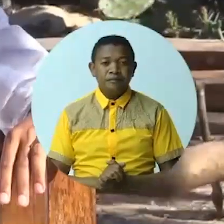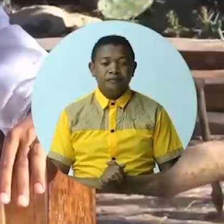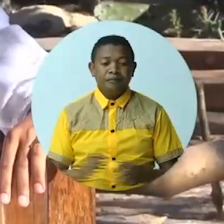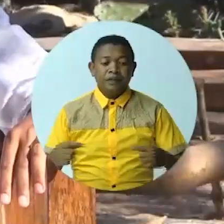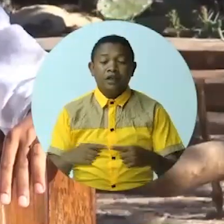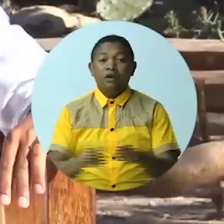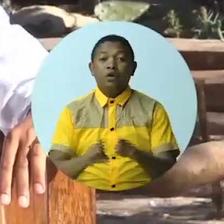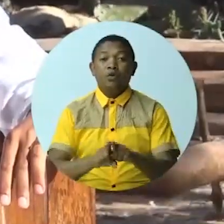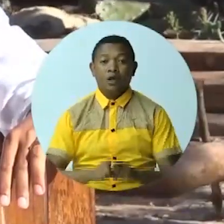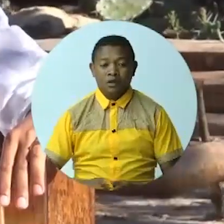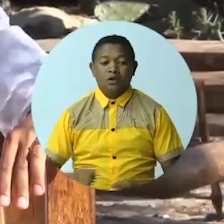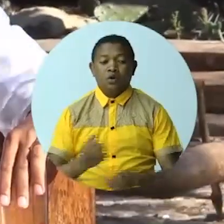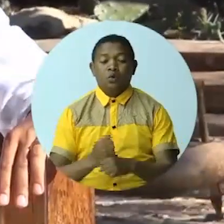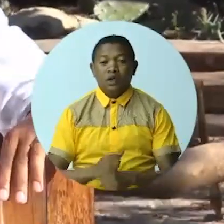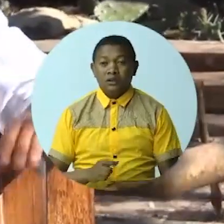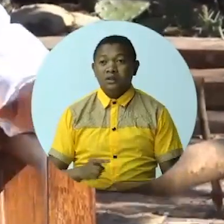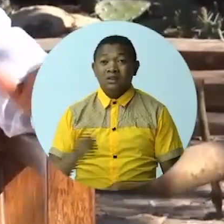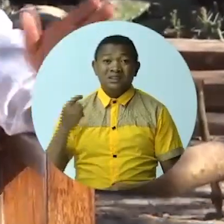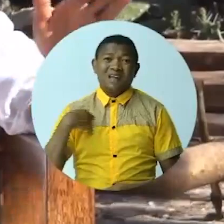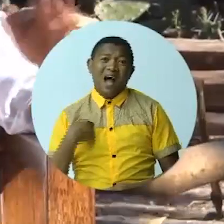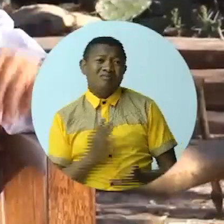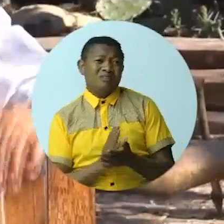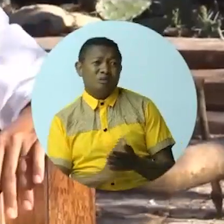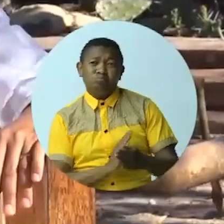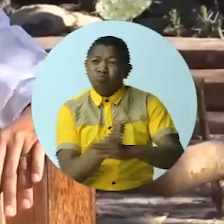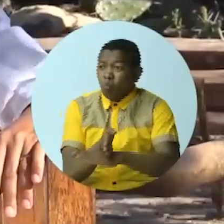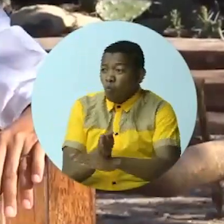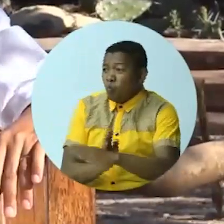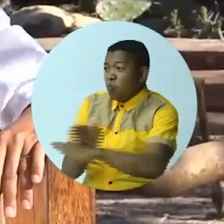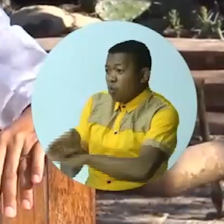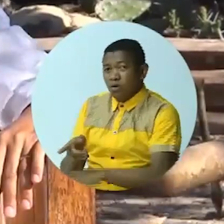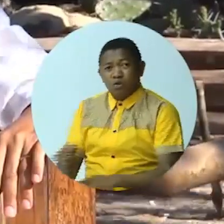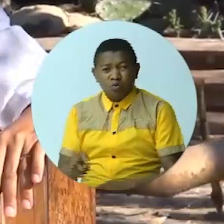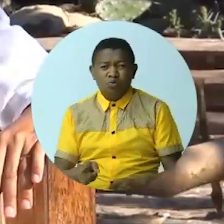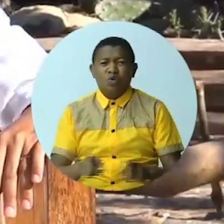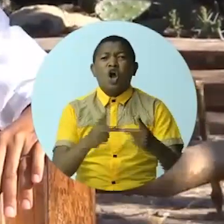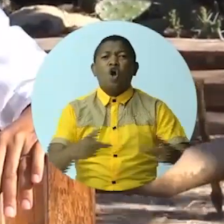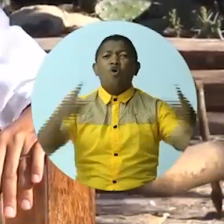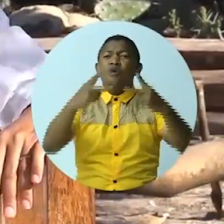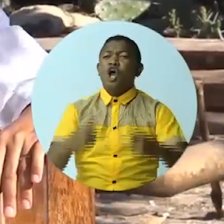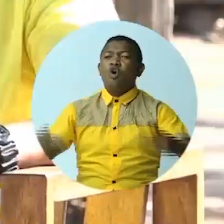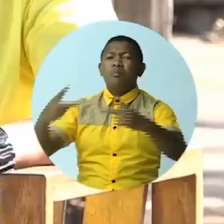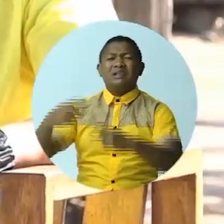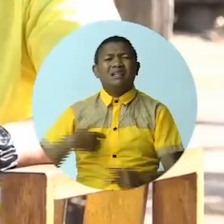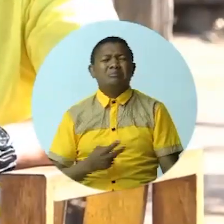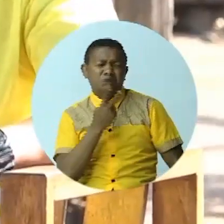kommunina maromaro taty atsimo a omaly araky ny no teneninao